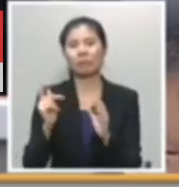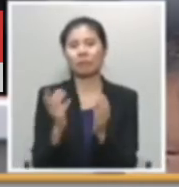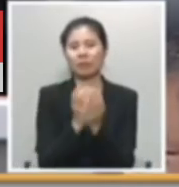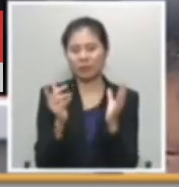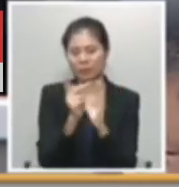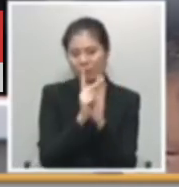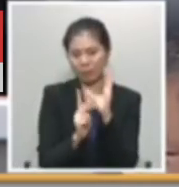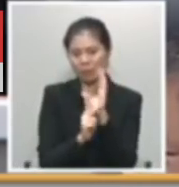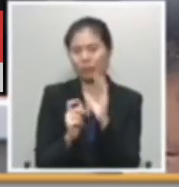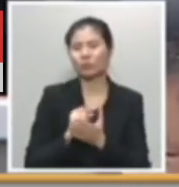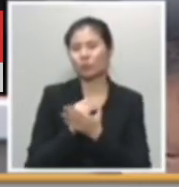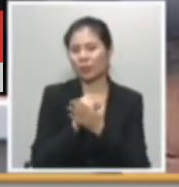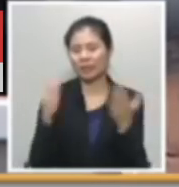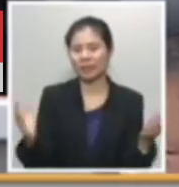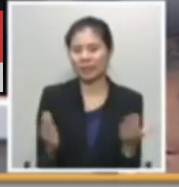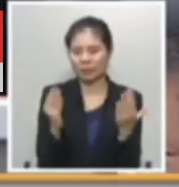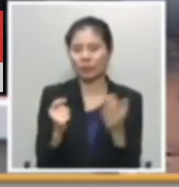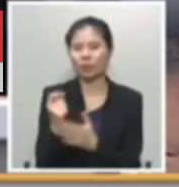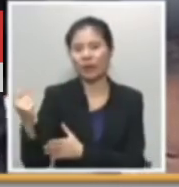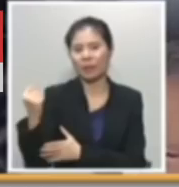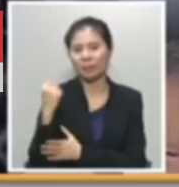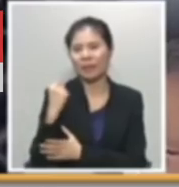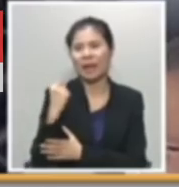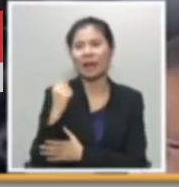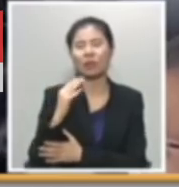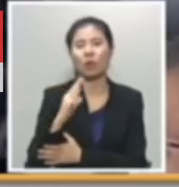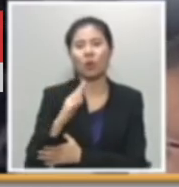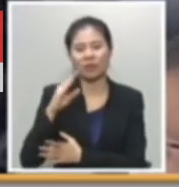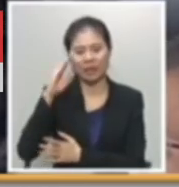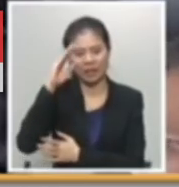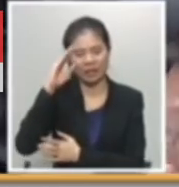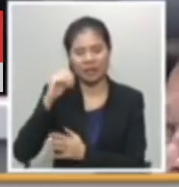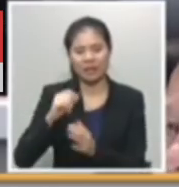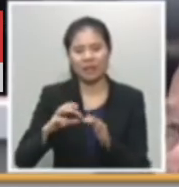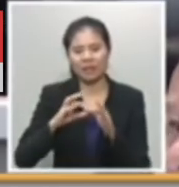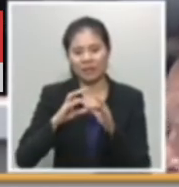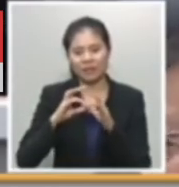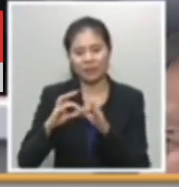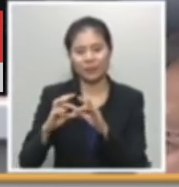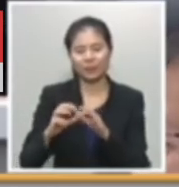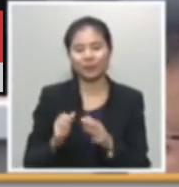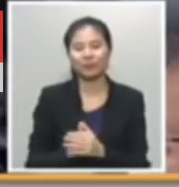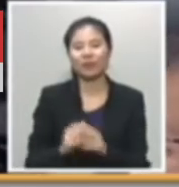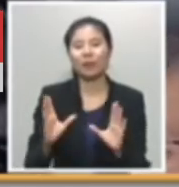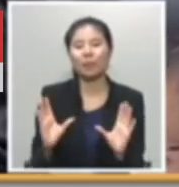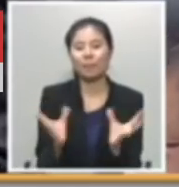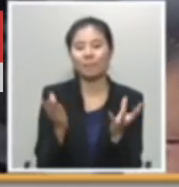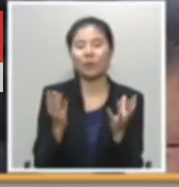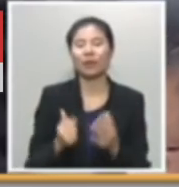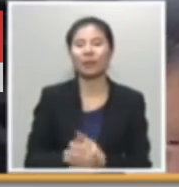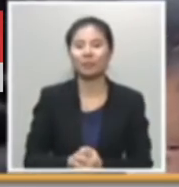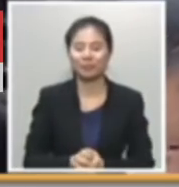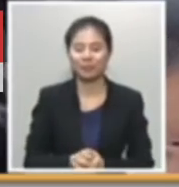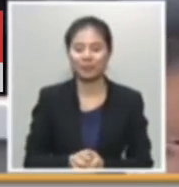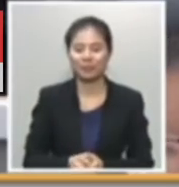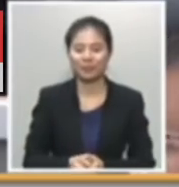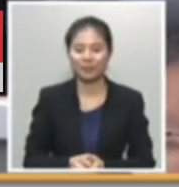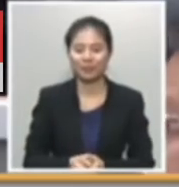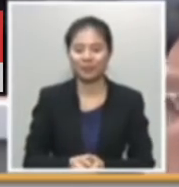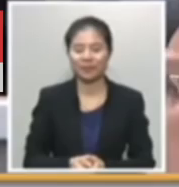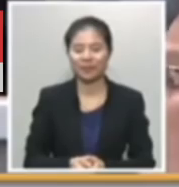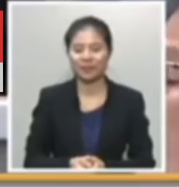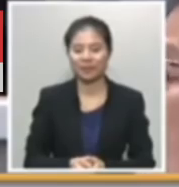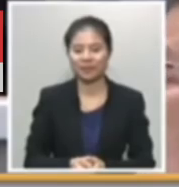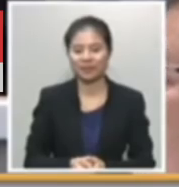ผด็จการสืบทอดอำนาจนะ อันนี้จะไม่เกี่ยวกับงบประมาณแล้วครับ เอาจบแล้วครับท่านนะอีกนิดเดียวจบแล้วเอาผ